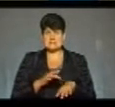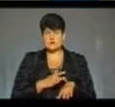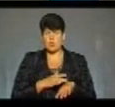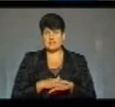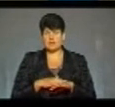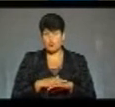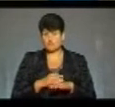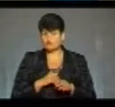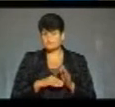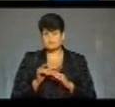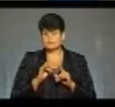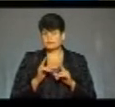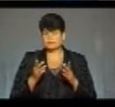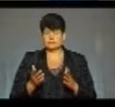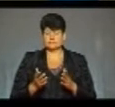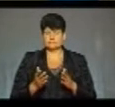відповідно,